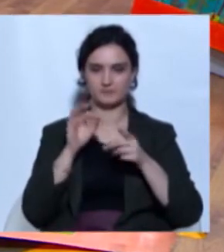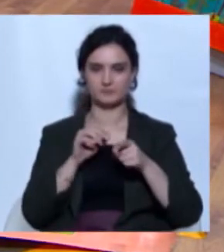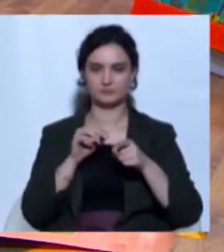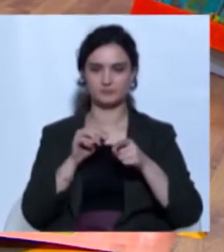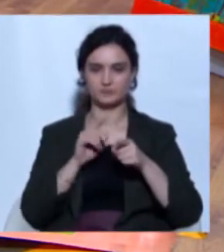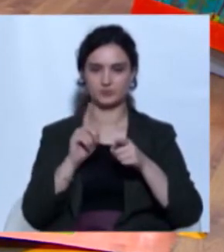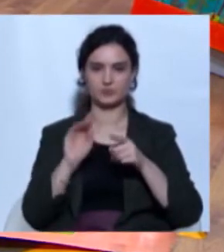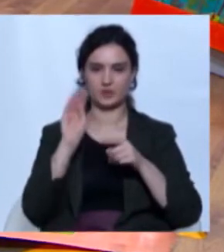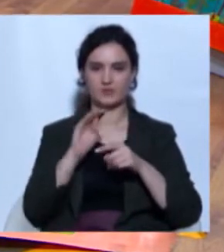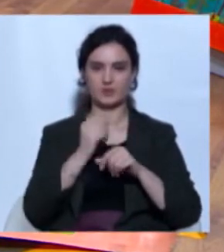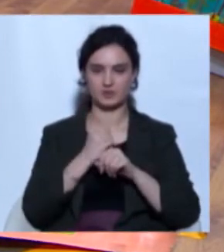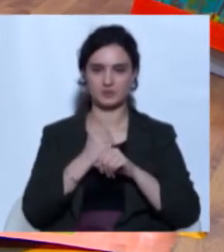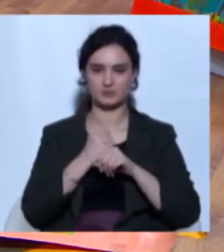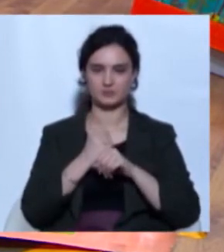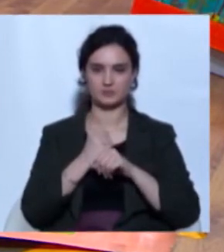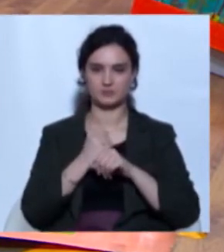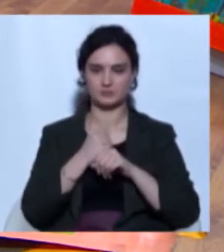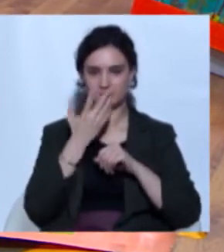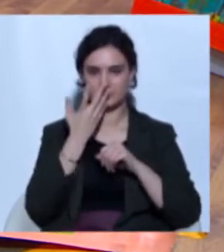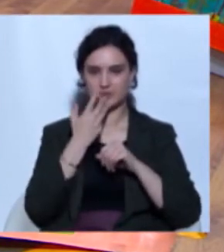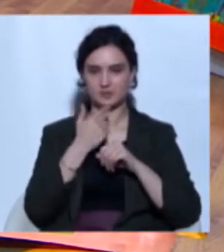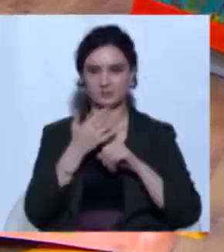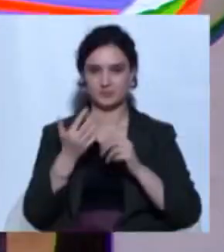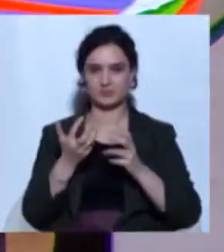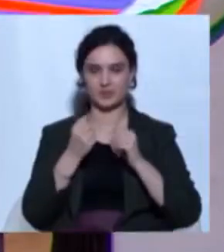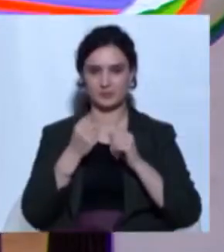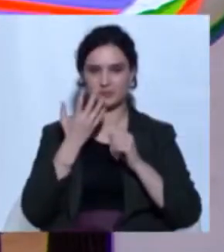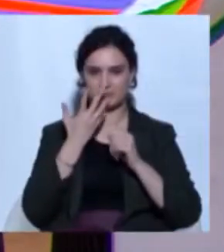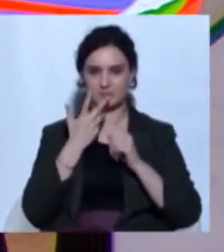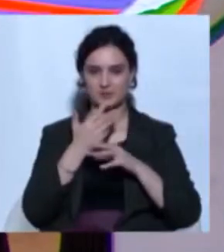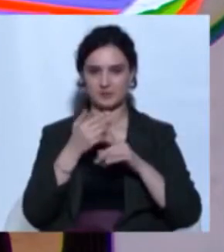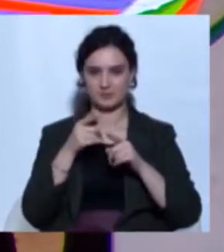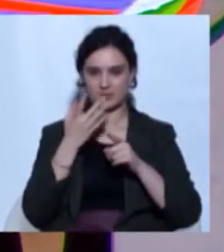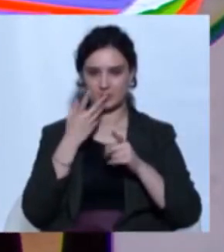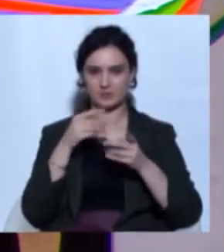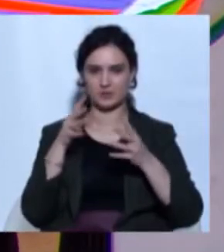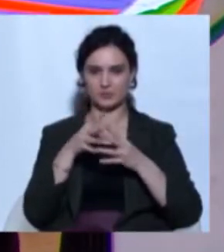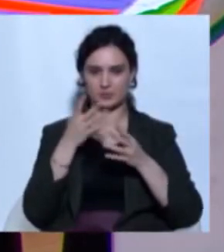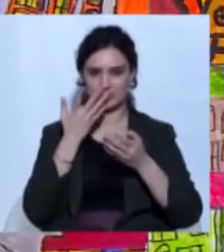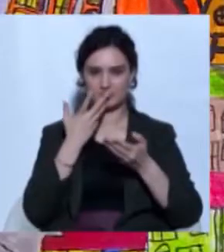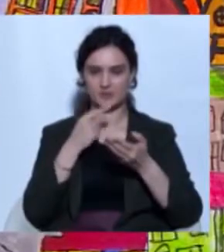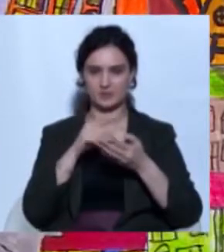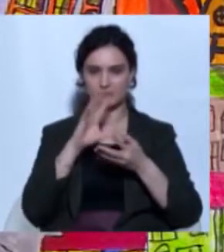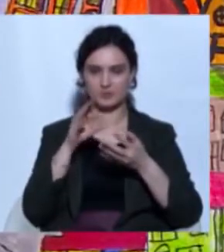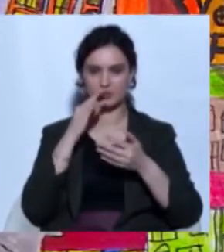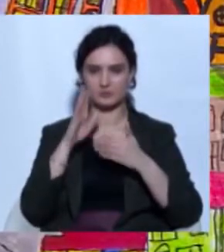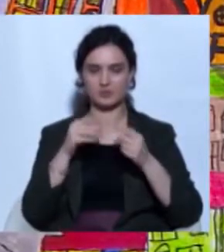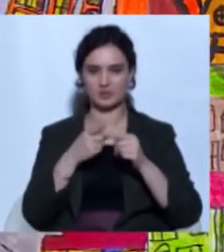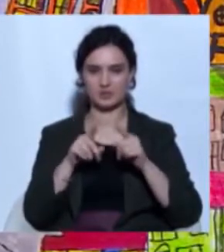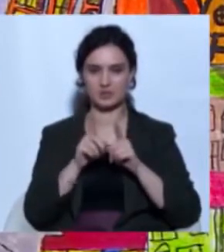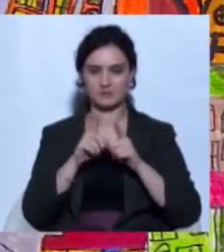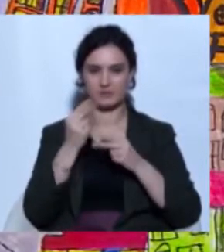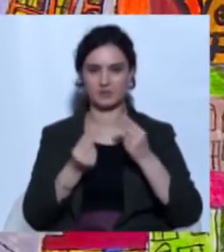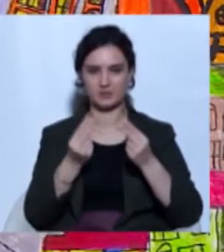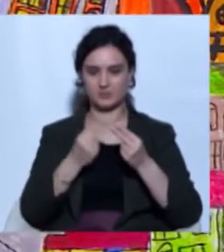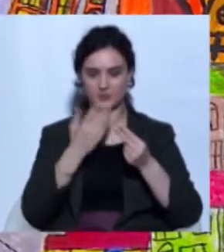Ხო დავადეთ. ფერები, მიღებული ფერები, კონტრასტული ფერები. Შემდეგ აი ესევე